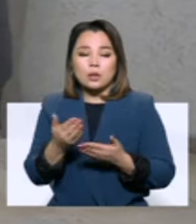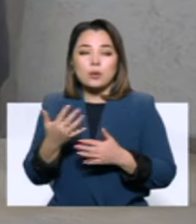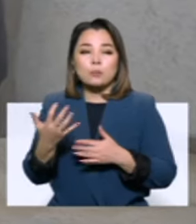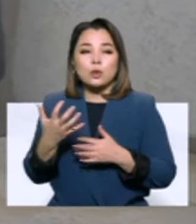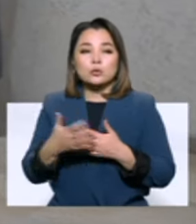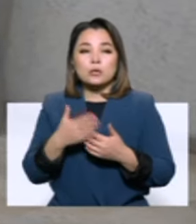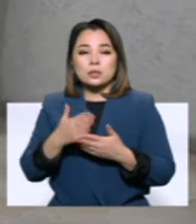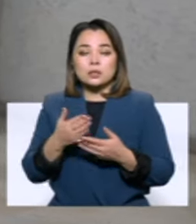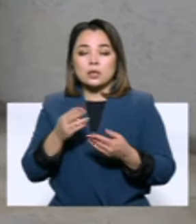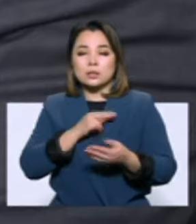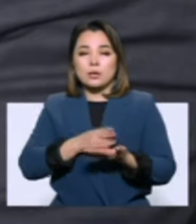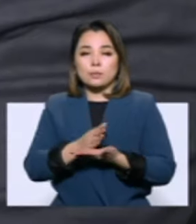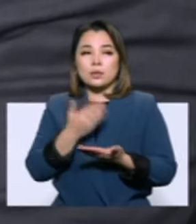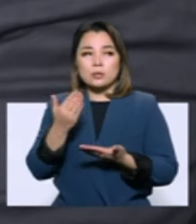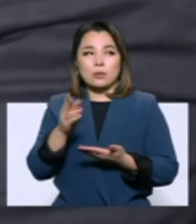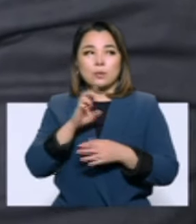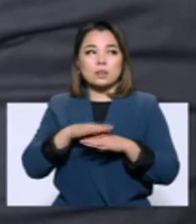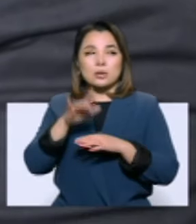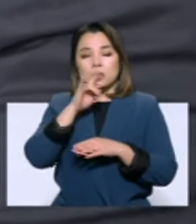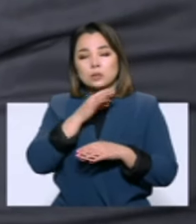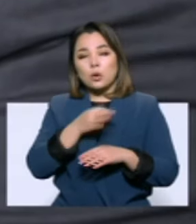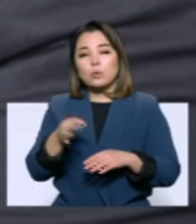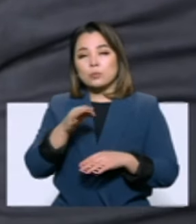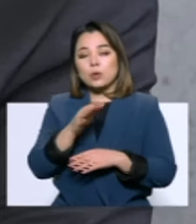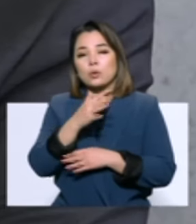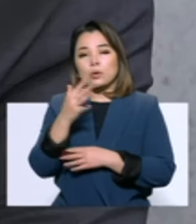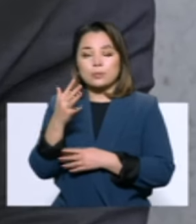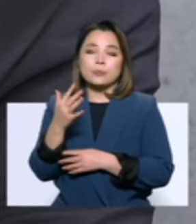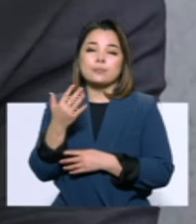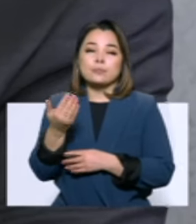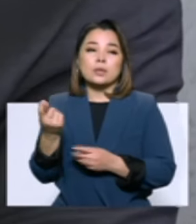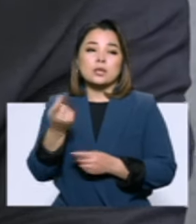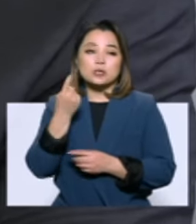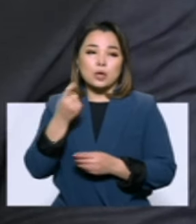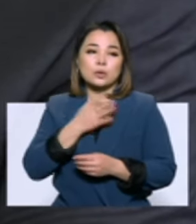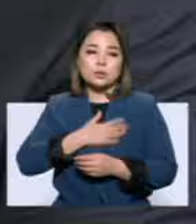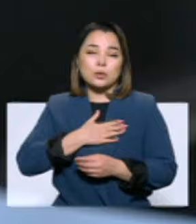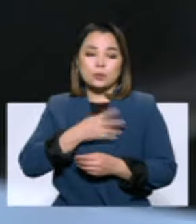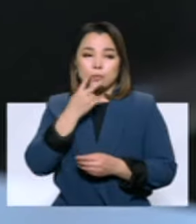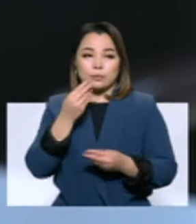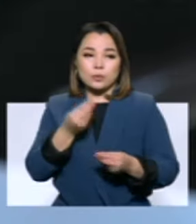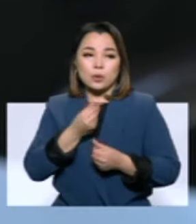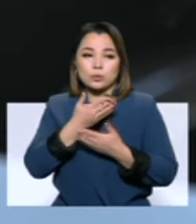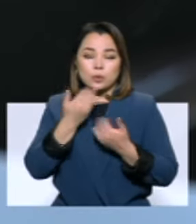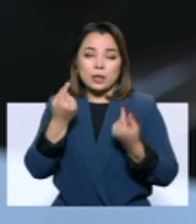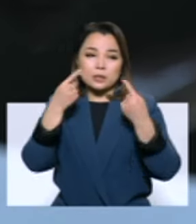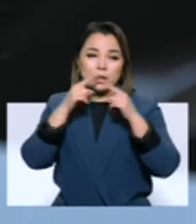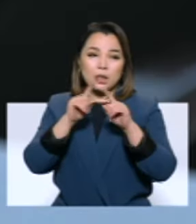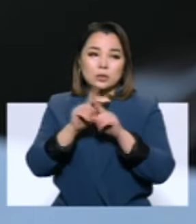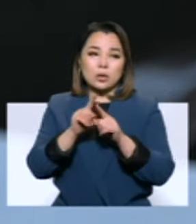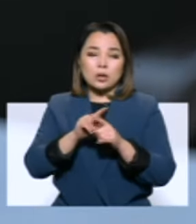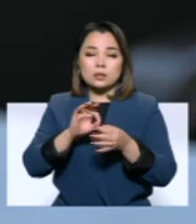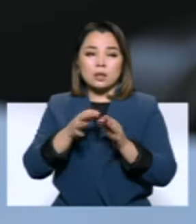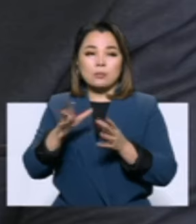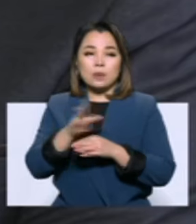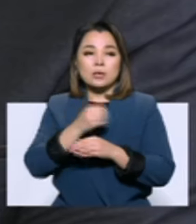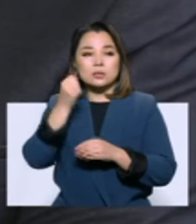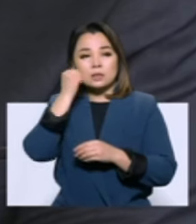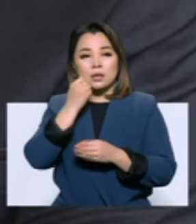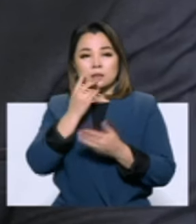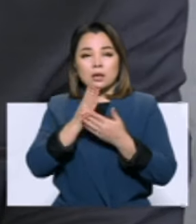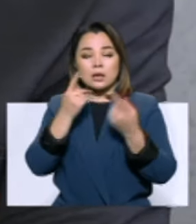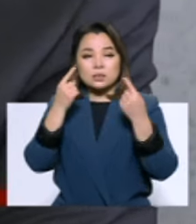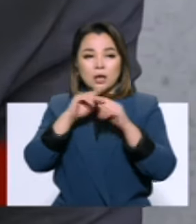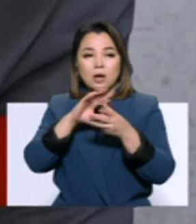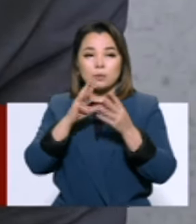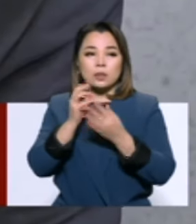тарта қызметкер жұмыс істейтін Батыс Қазақстан облыстық орман шаруашылығында да жағдай мәз емес. Мұндағы техникалар да тым ескі.